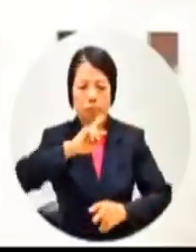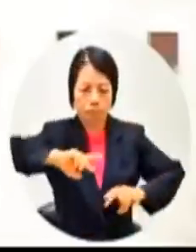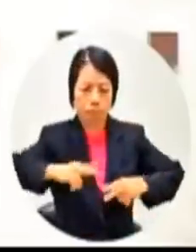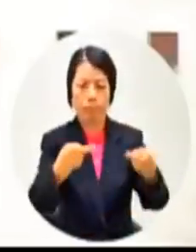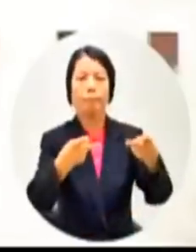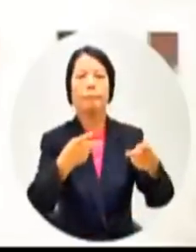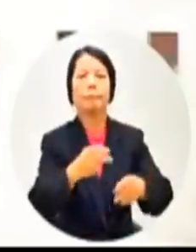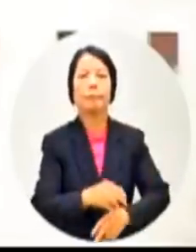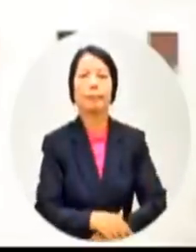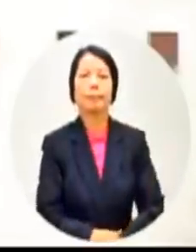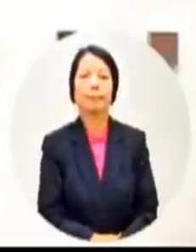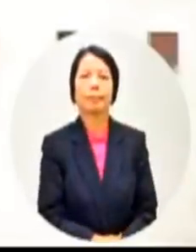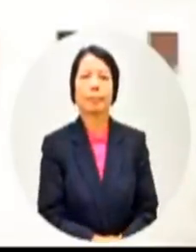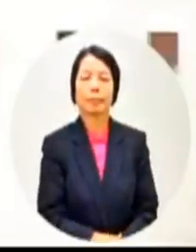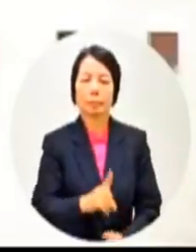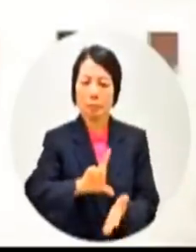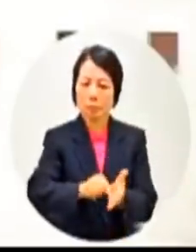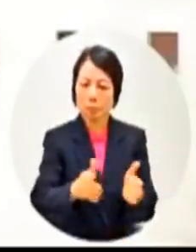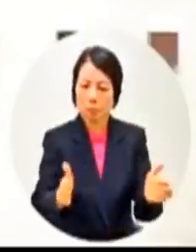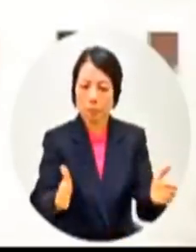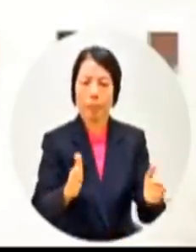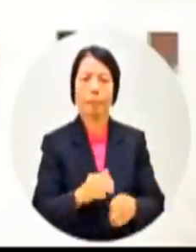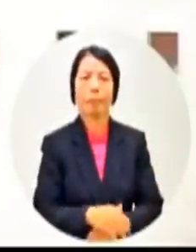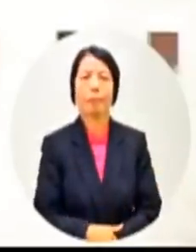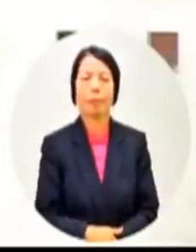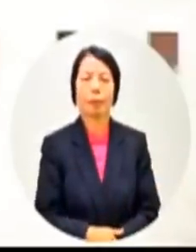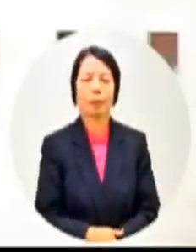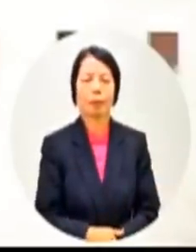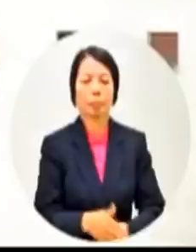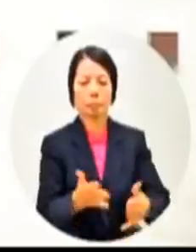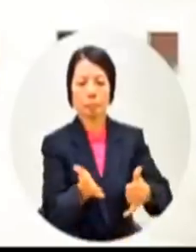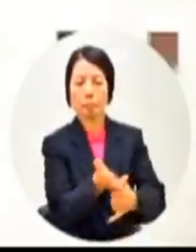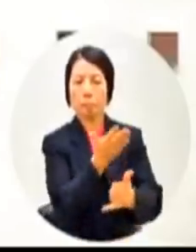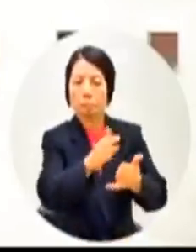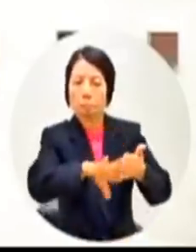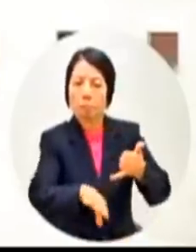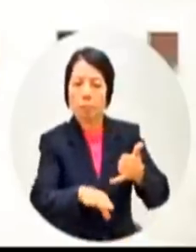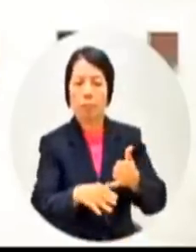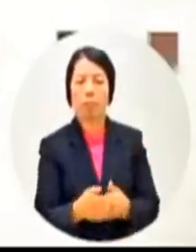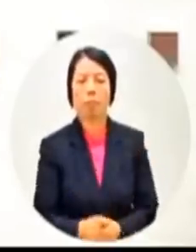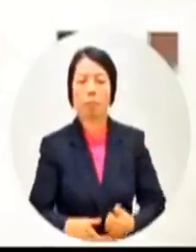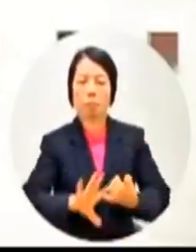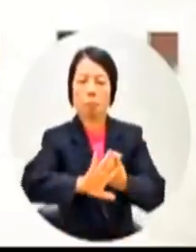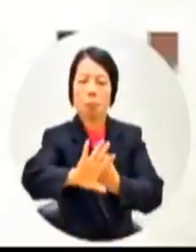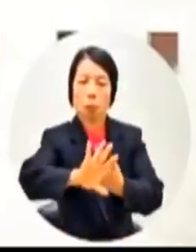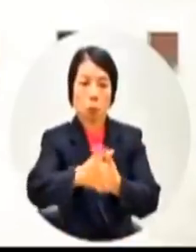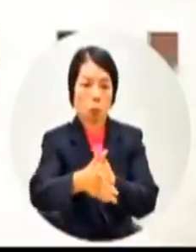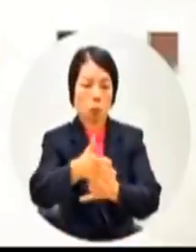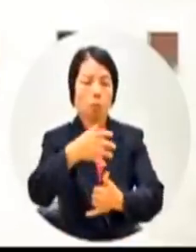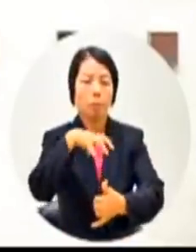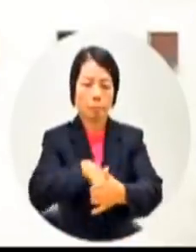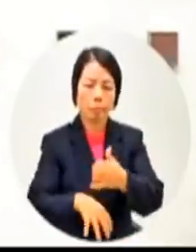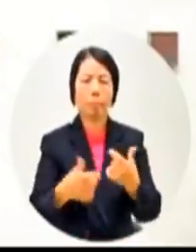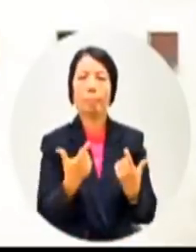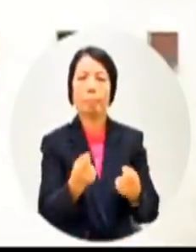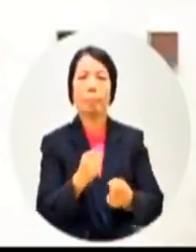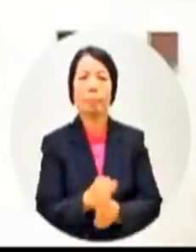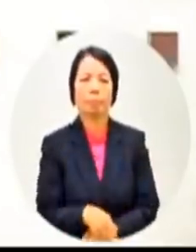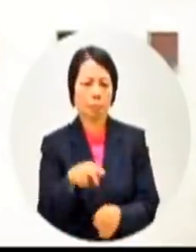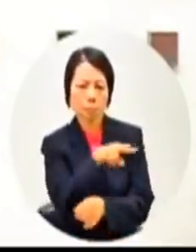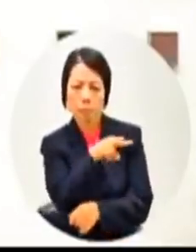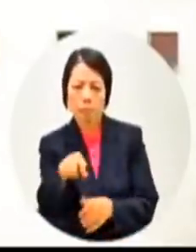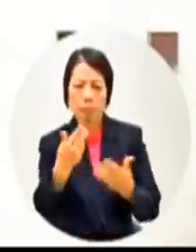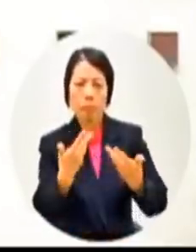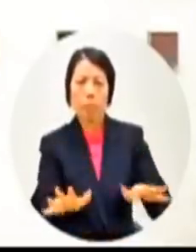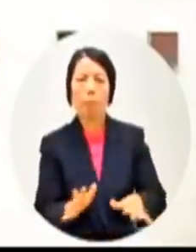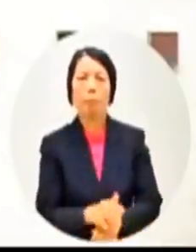触到了，不管是北台湾、南台湾或者海内外的，我也看到很多我们北漂的高雄子弟，有的